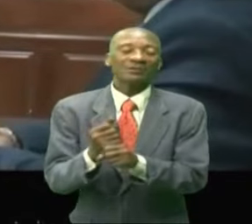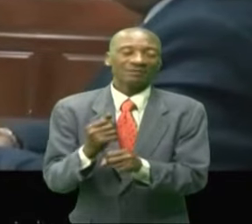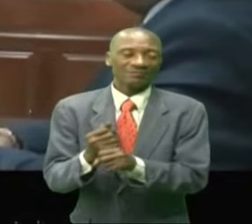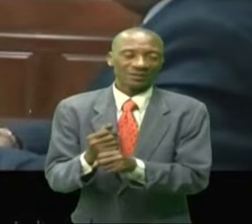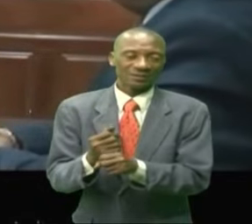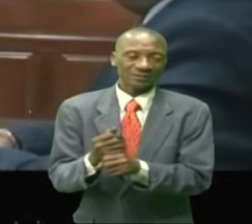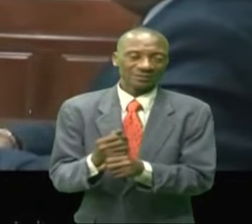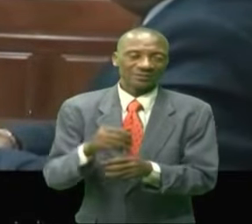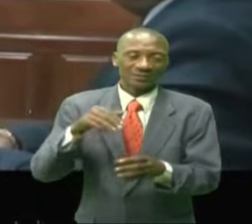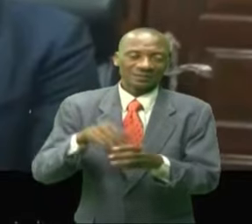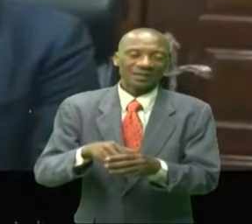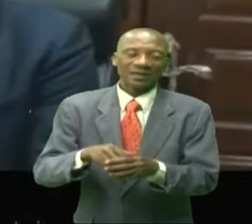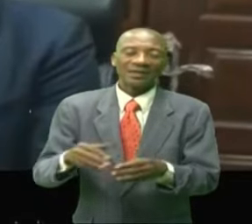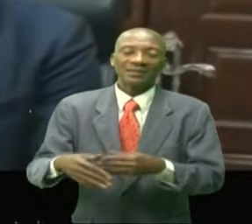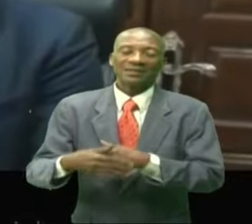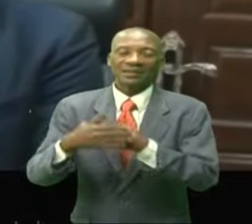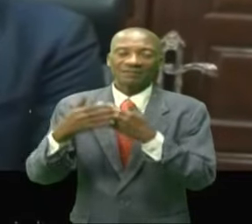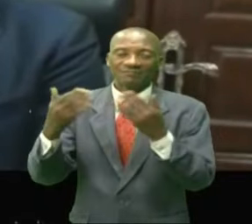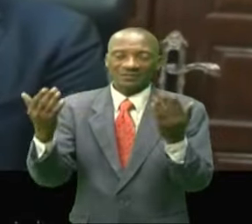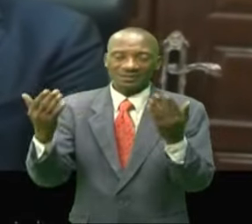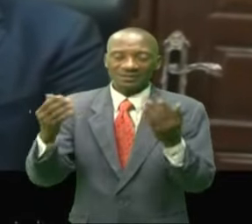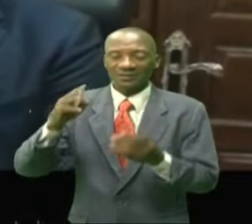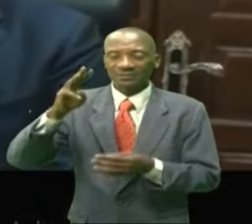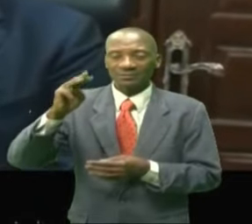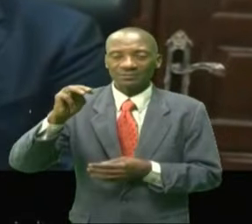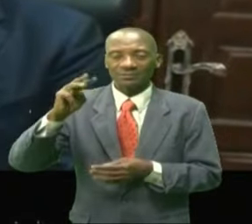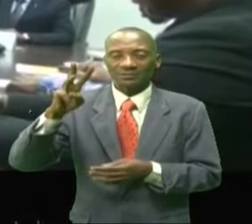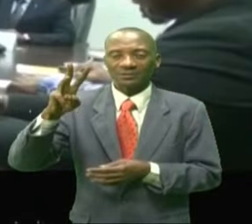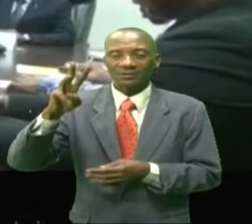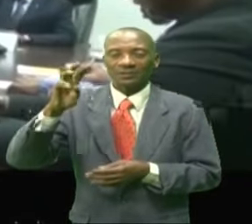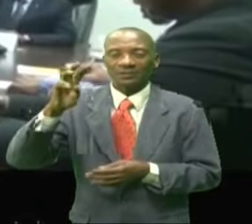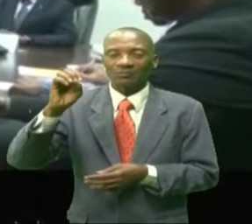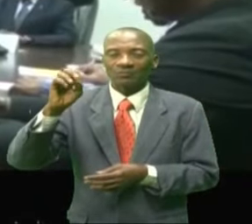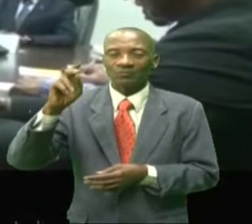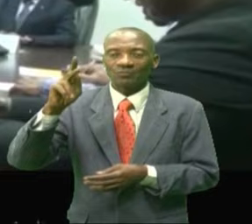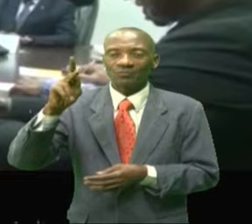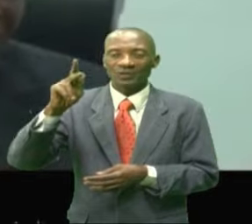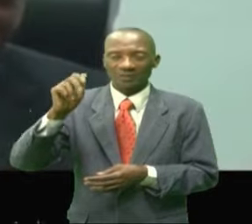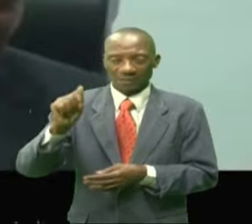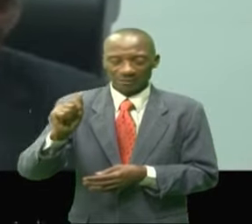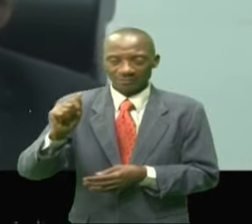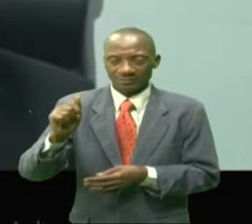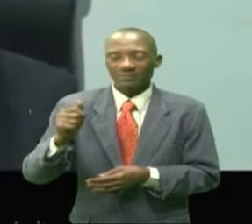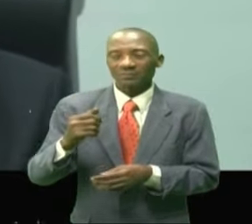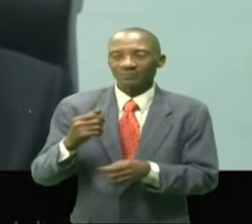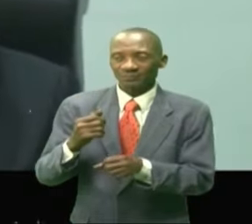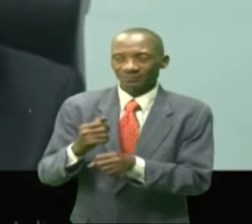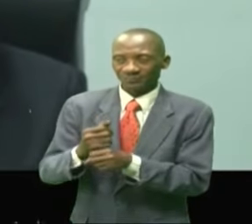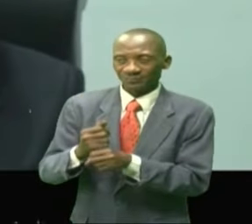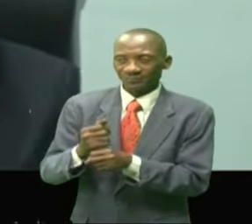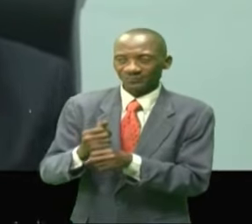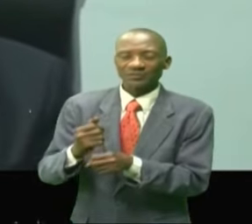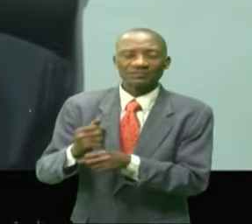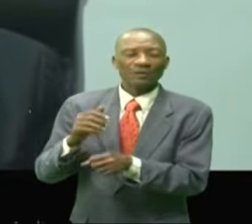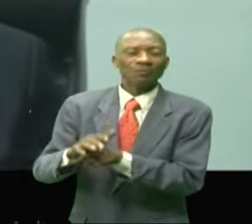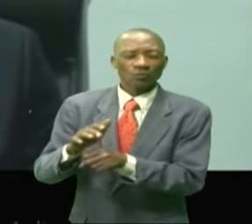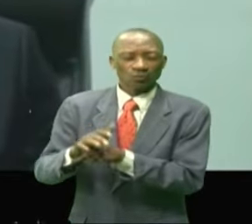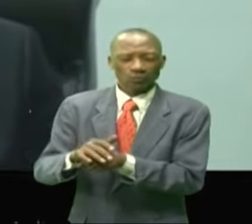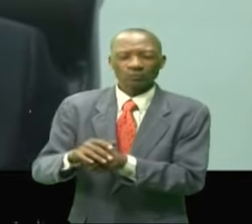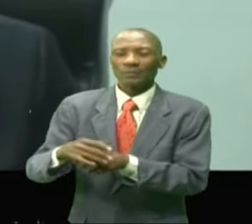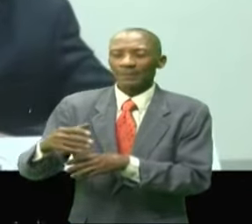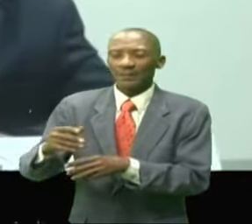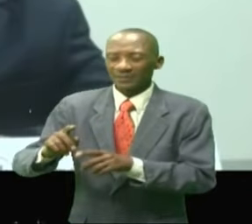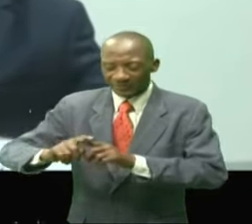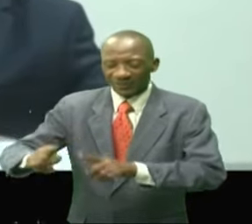gouverneur de la province du Kasaï, Dieudonné Piémé Toutecote, accompagné de l'honorable Martin Ikouk-Ikok auprès du patron